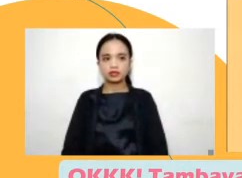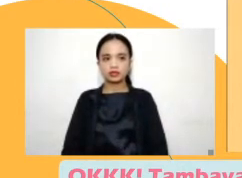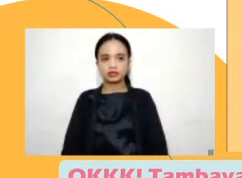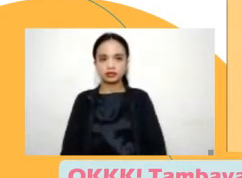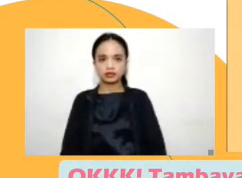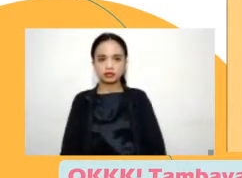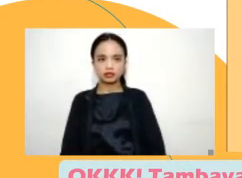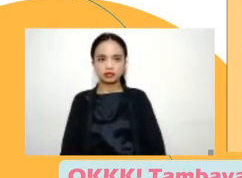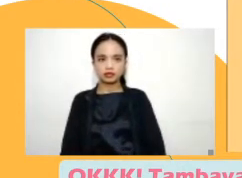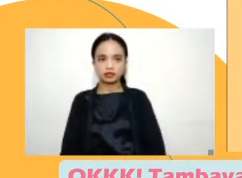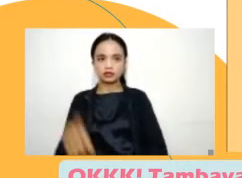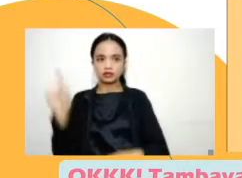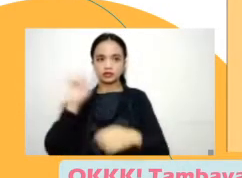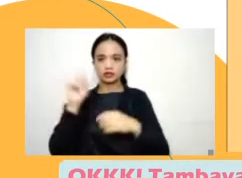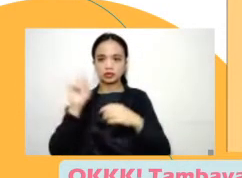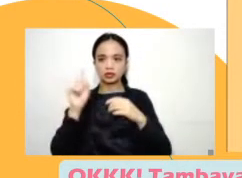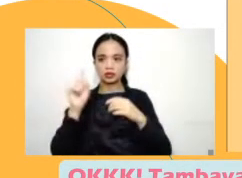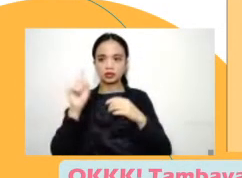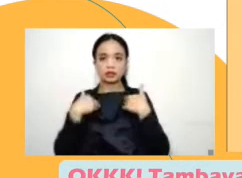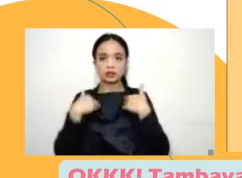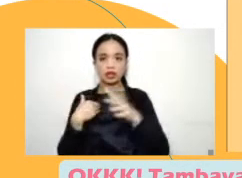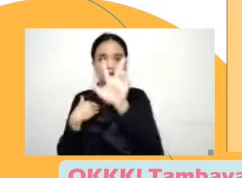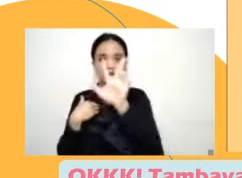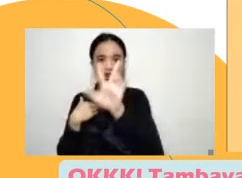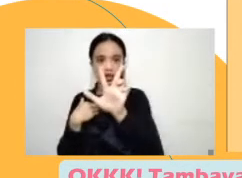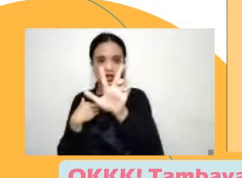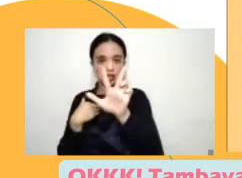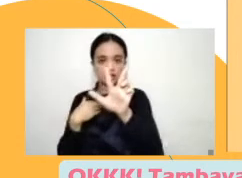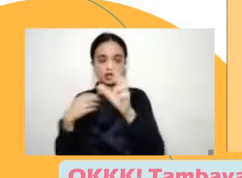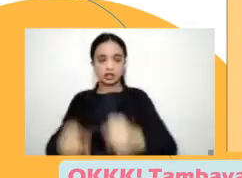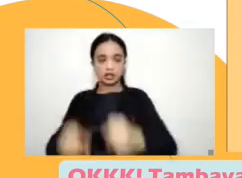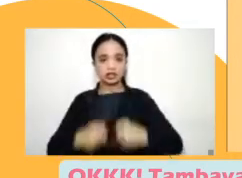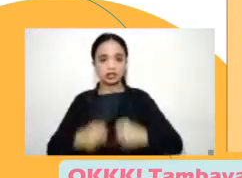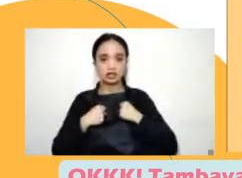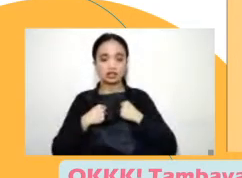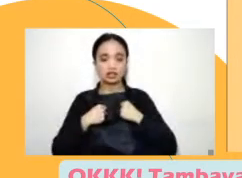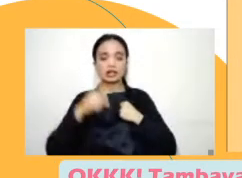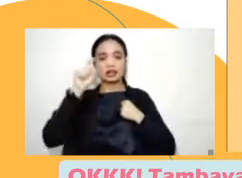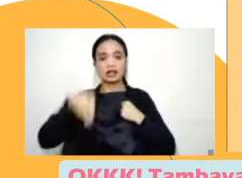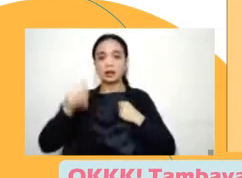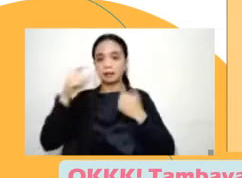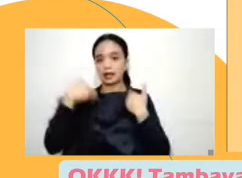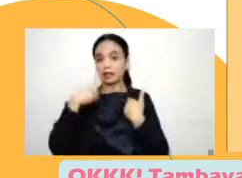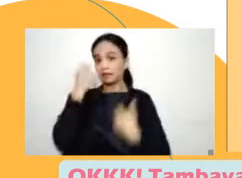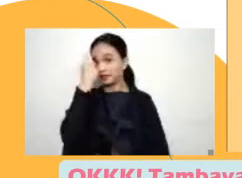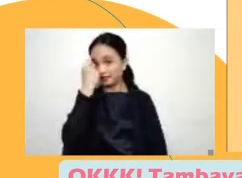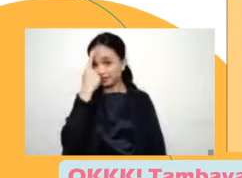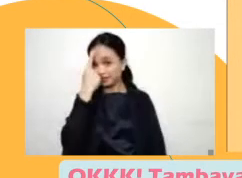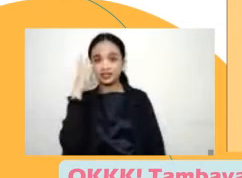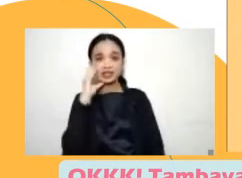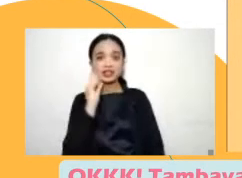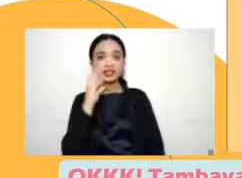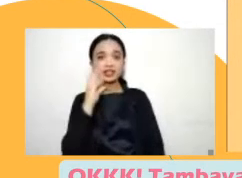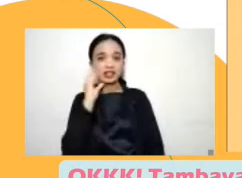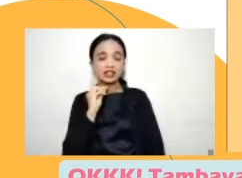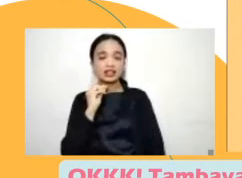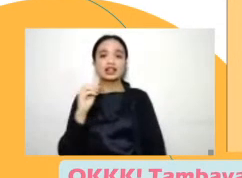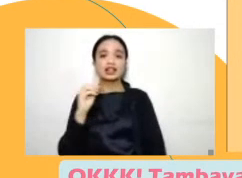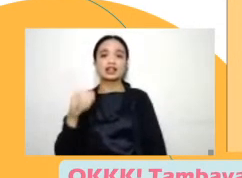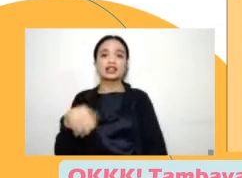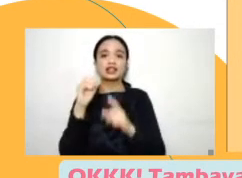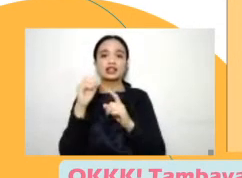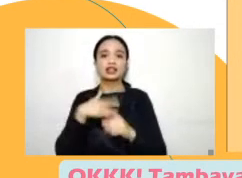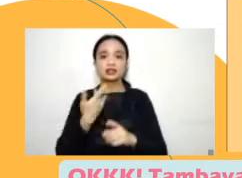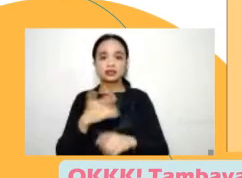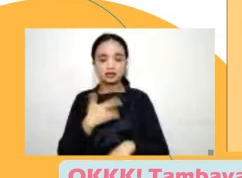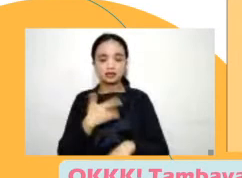Ang pagbangon ay may tatlong yugto. Dapat may pag-unawa sa ating karanasan at kalagayan.